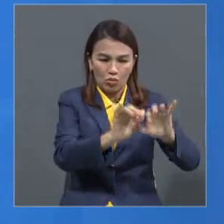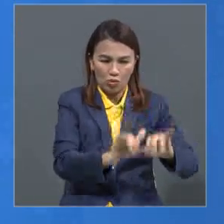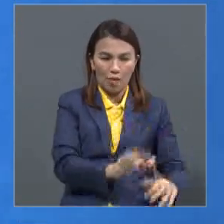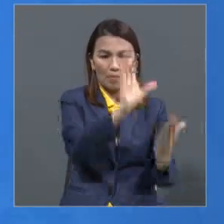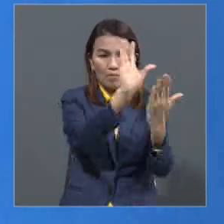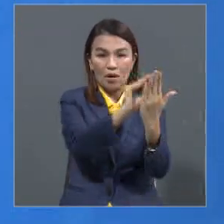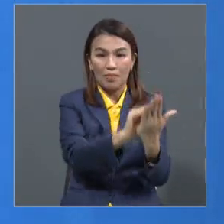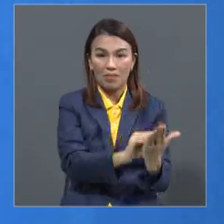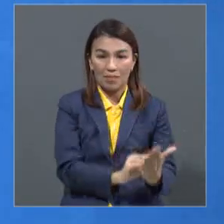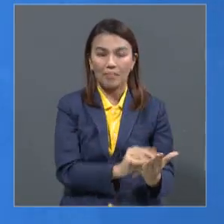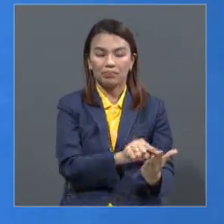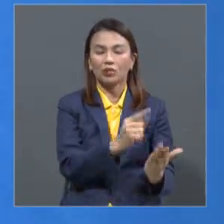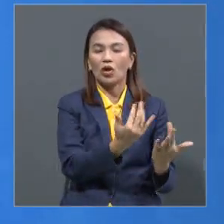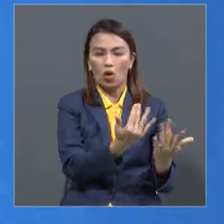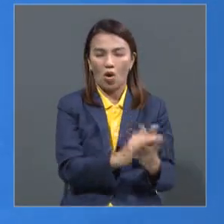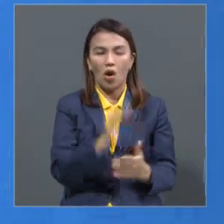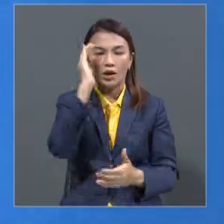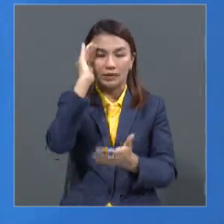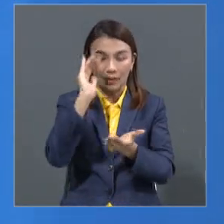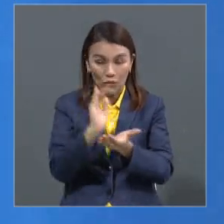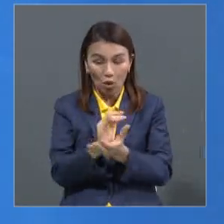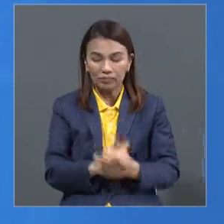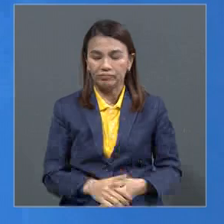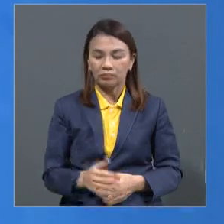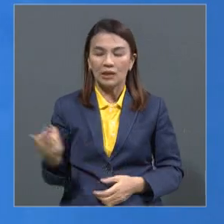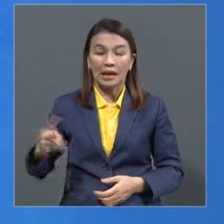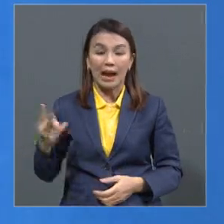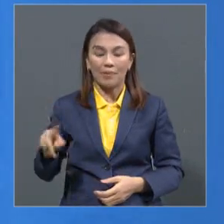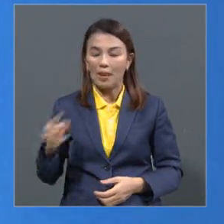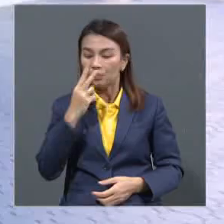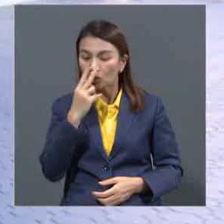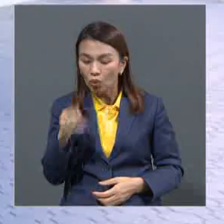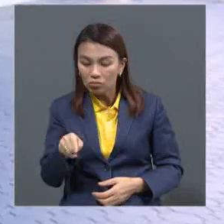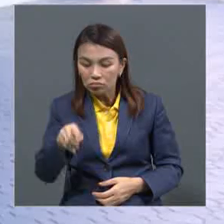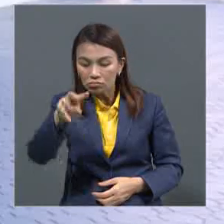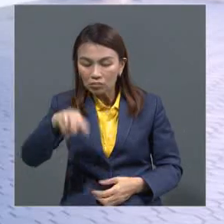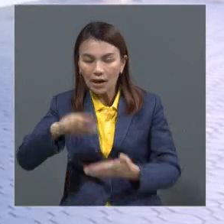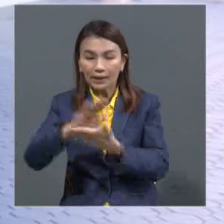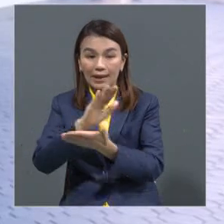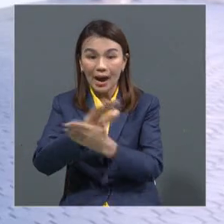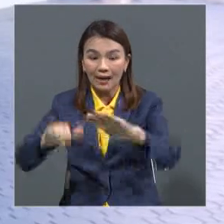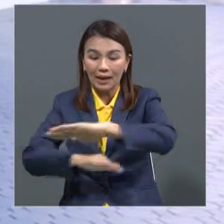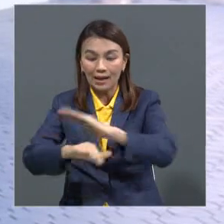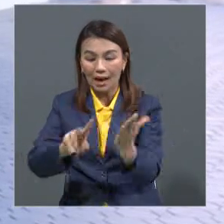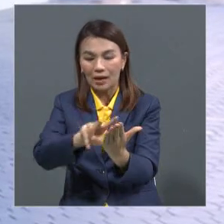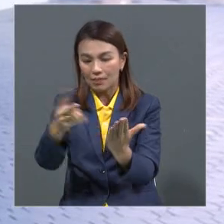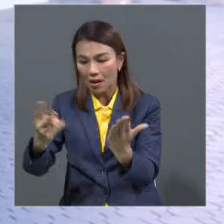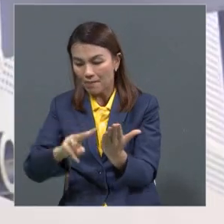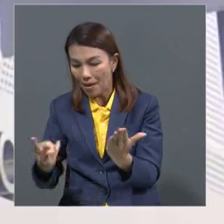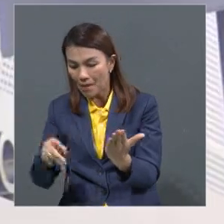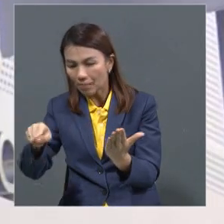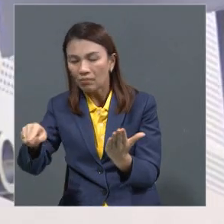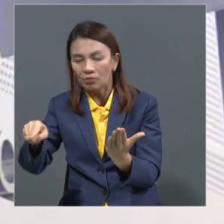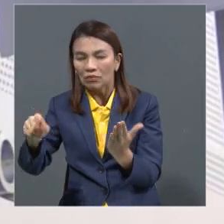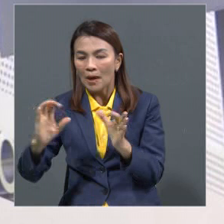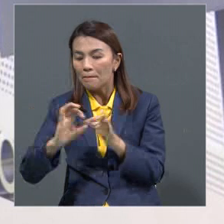เบื้องต้นเท่าที่ตำรวจให้คนที่มาแปลณตอนนี้เนี่ยอย่างไม่เป็นทางการก่อนเนี่ยเอกสารตรงนี้ยังไม่ได้มีความเกี่ยวข้องอะไรกับคดีนี้